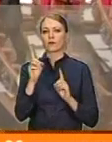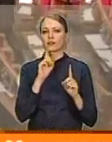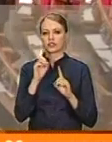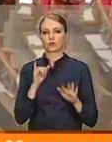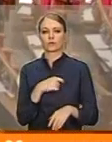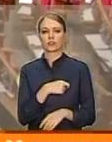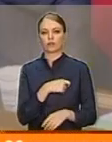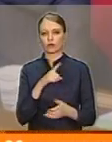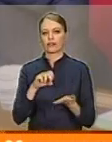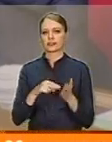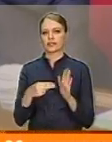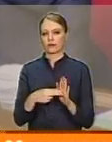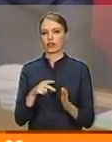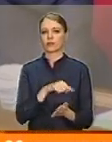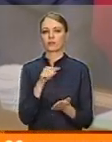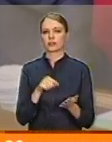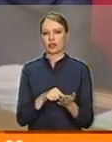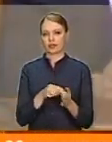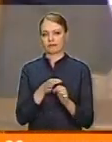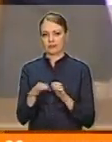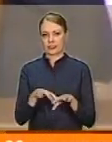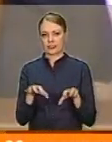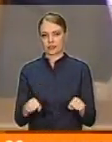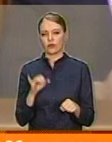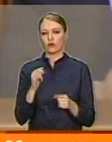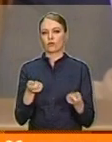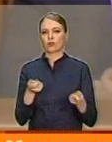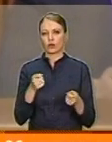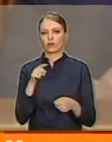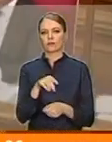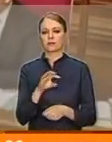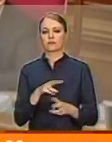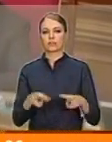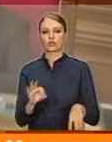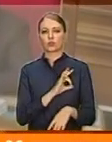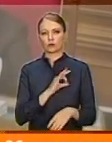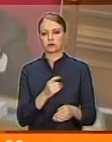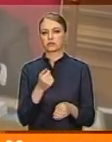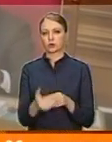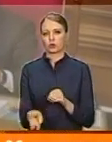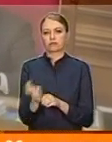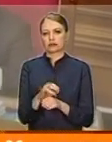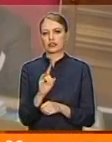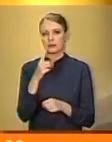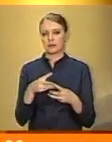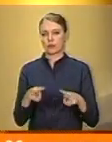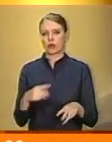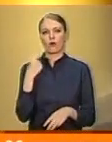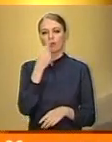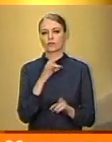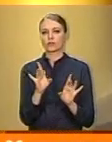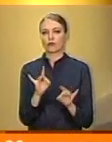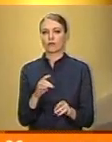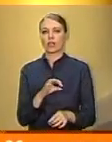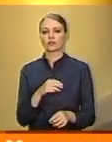в депутатів за планом питання децентралізації. В рядовій ложі міністр юстиції, згодом з'являється і прем'єр. Особисто